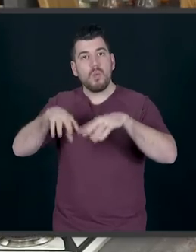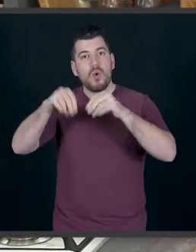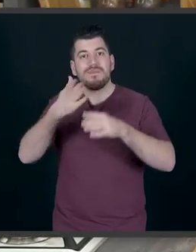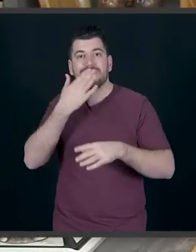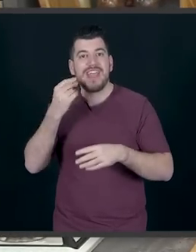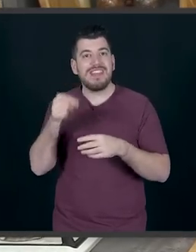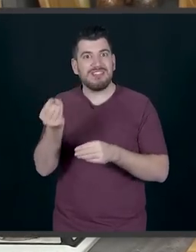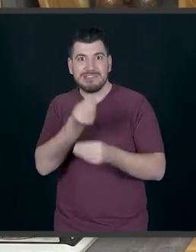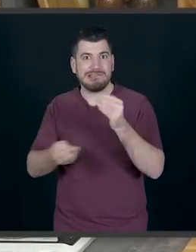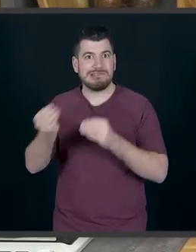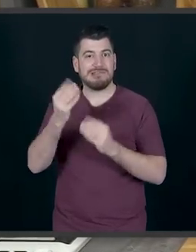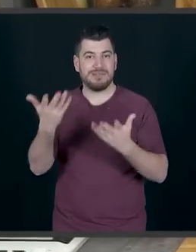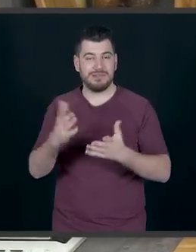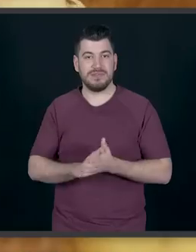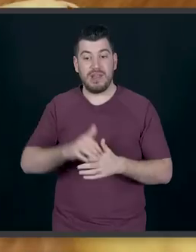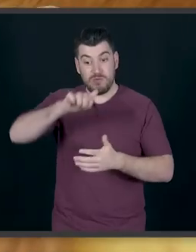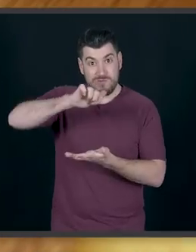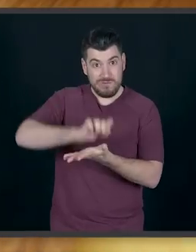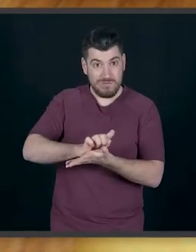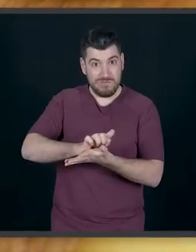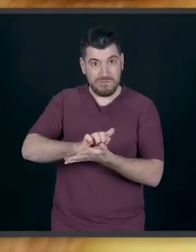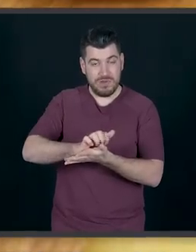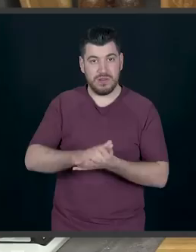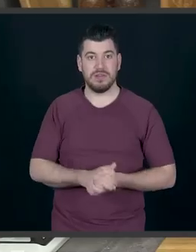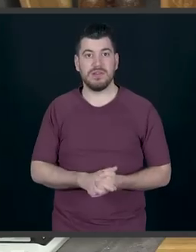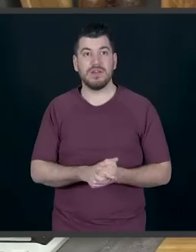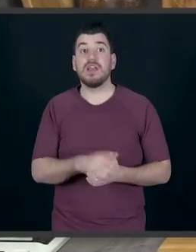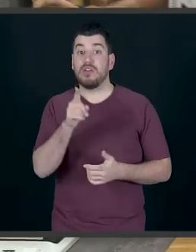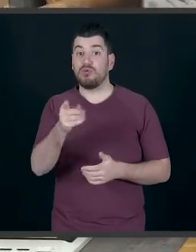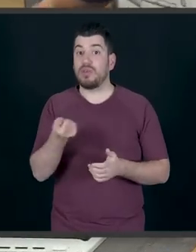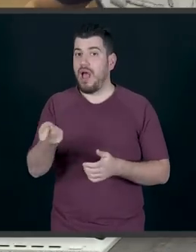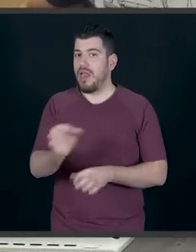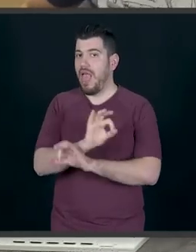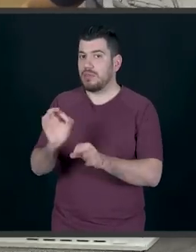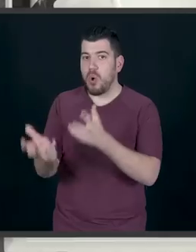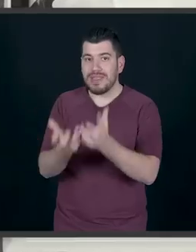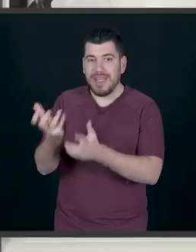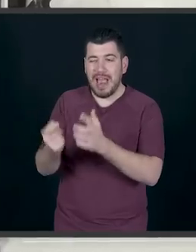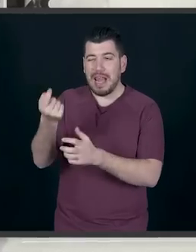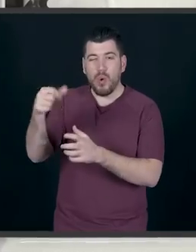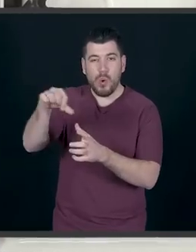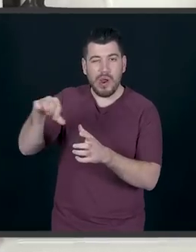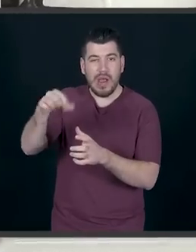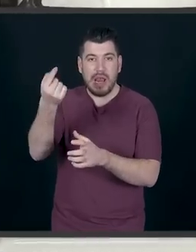τη βάλουμε σε λίγο. Λοιπόν, σπάω όλες τις πατάτες. Το τηγάνι μας καίει. Θα ρίξω λίγο λαδάκι.